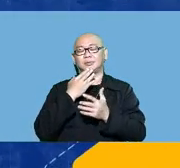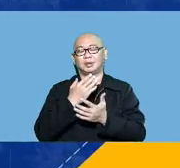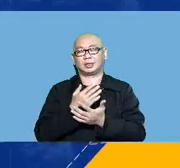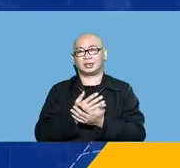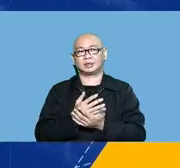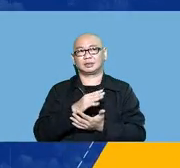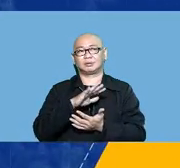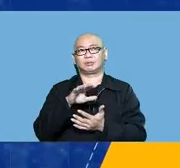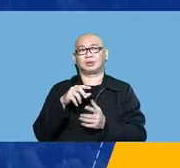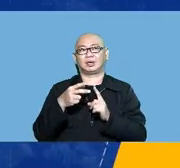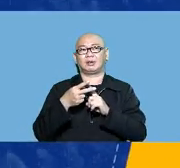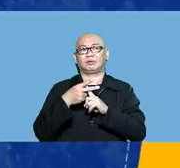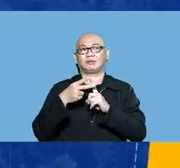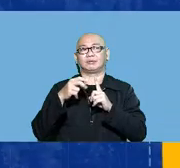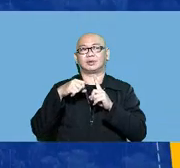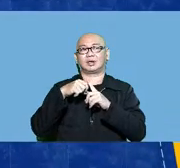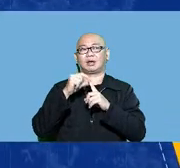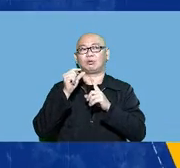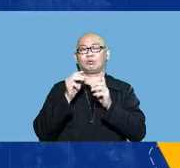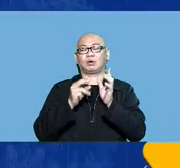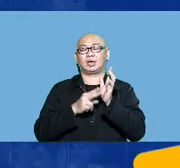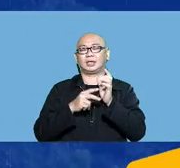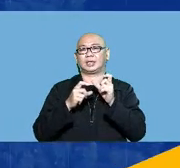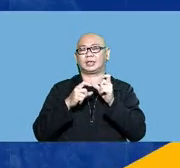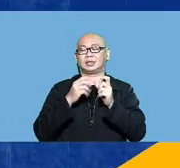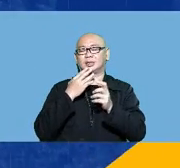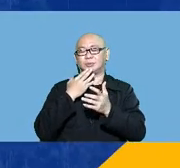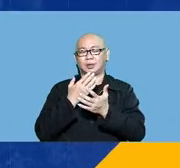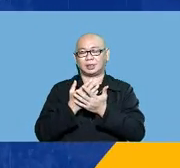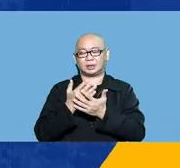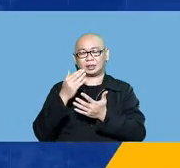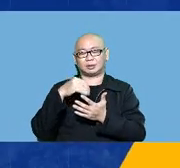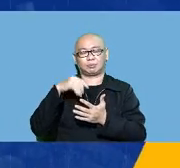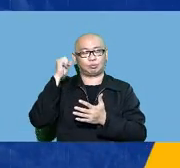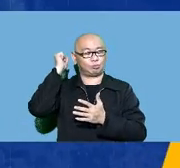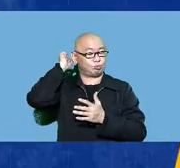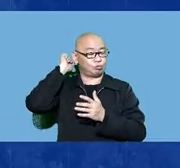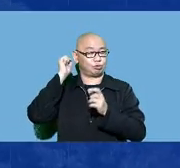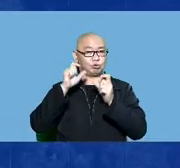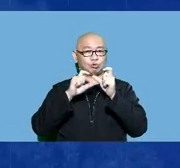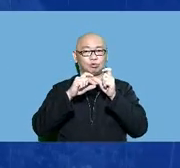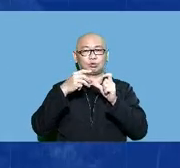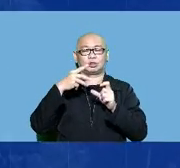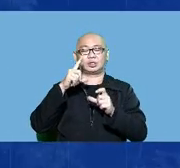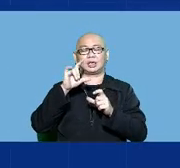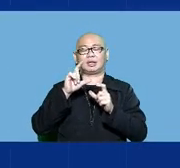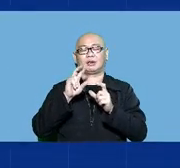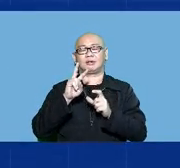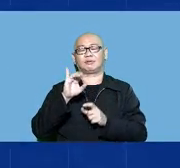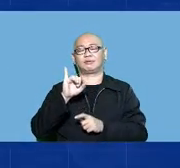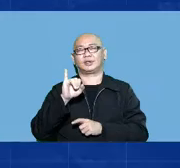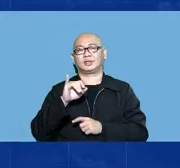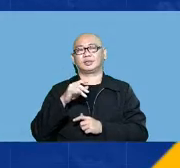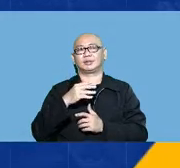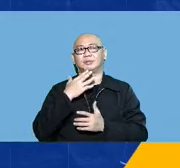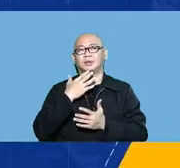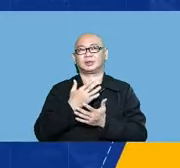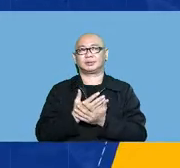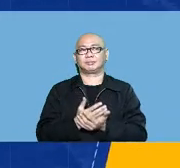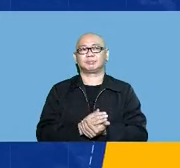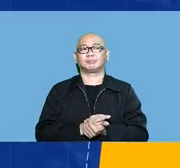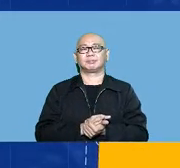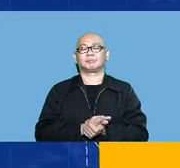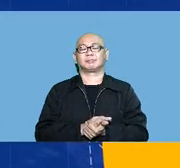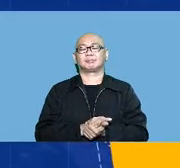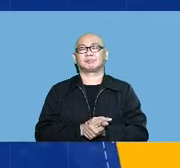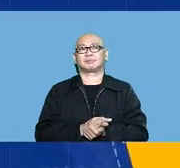FK UNS, matur nuwun rawuhnya, Bu Selvi tadi nggih, dan Lab Sito, Pak Direktur, matur nuwun, Pak Dr.